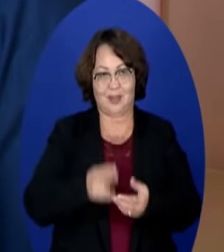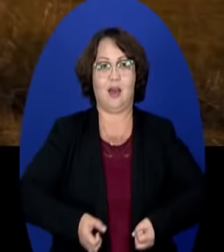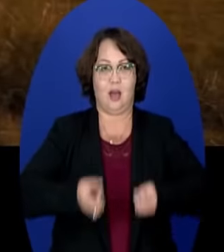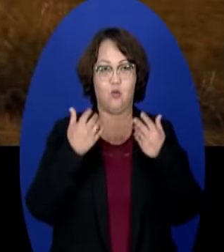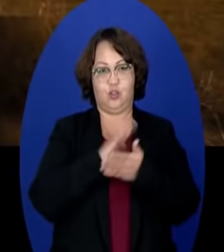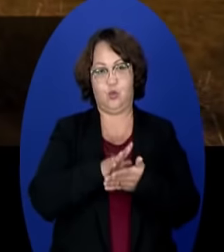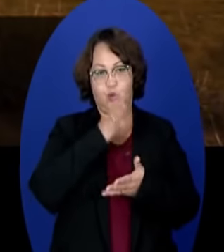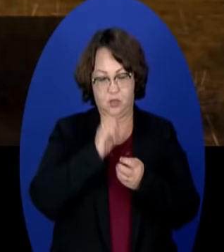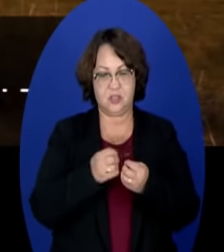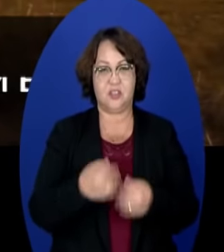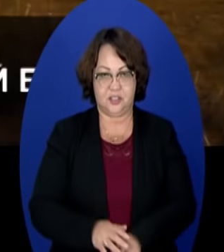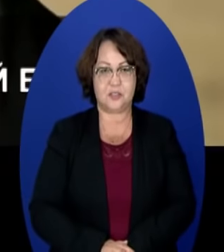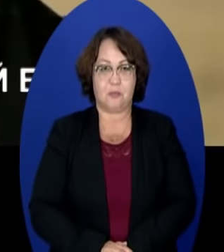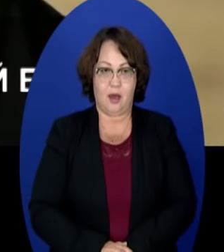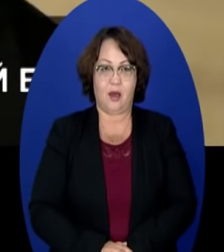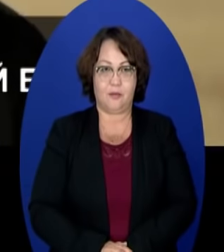хийлээ.